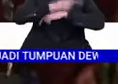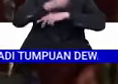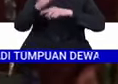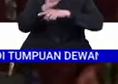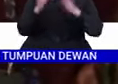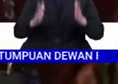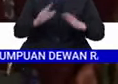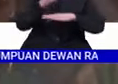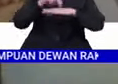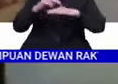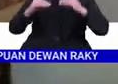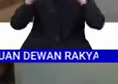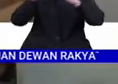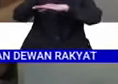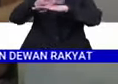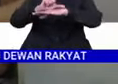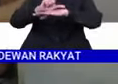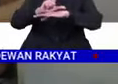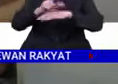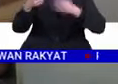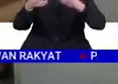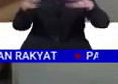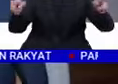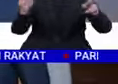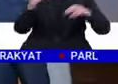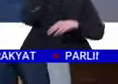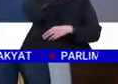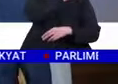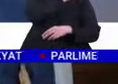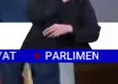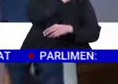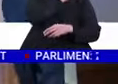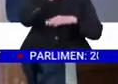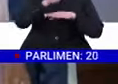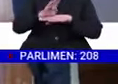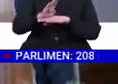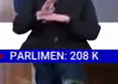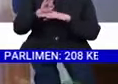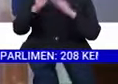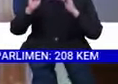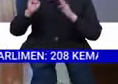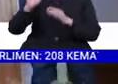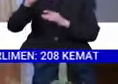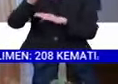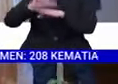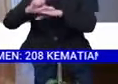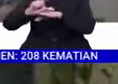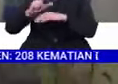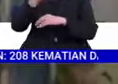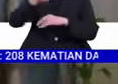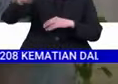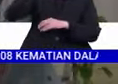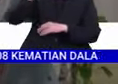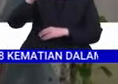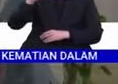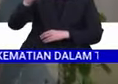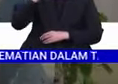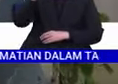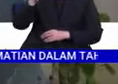pengguna kebangsaan peringkat laboon yang disempurnakan terusi perbandingan Labuan dato.sri Aamir Hussain status WA Amerika